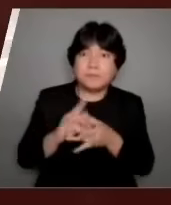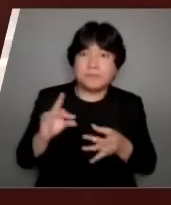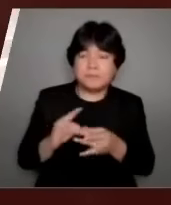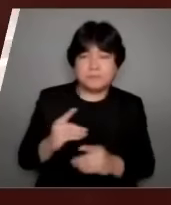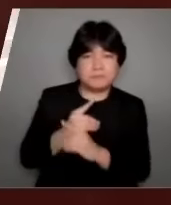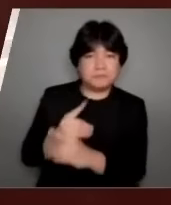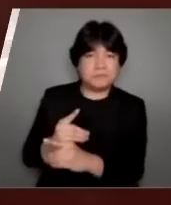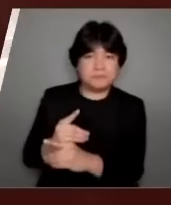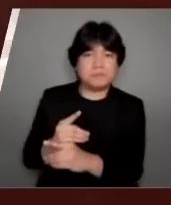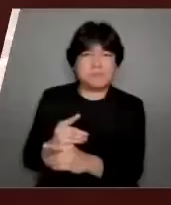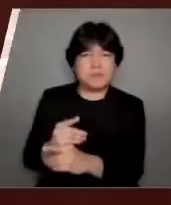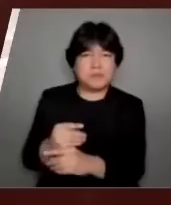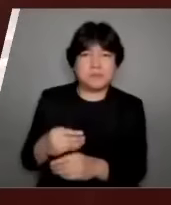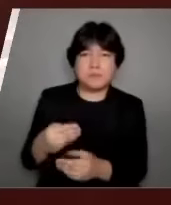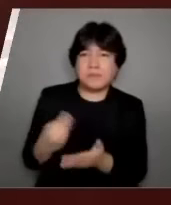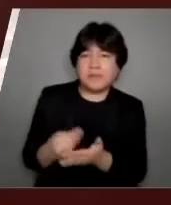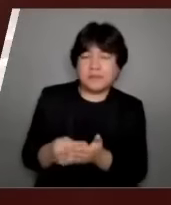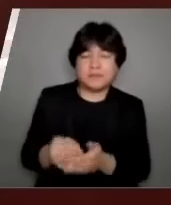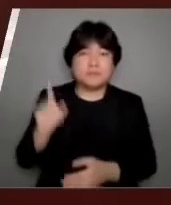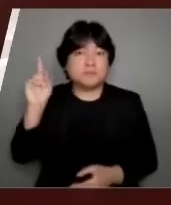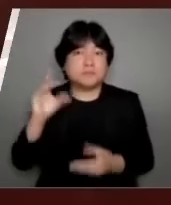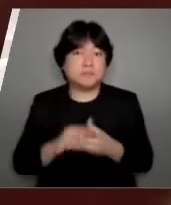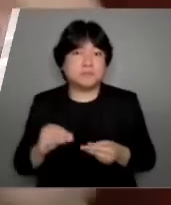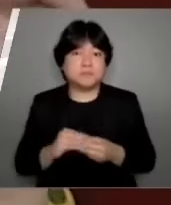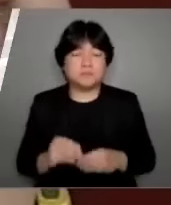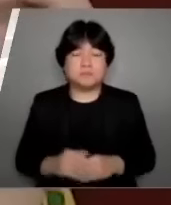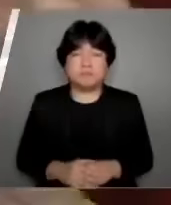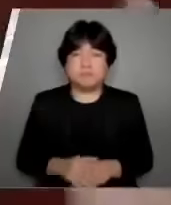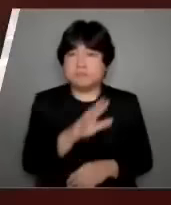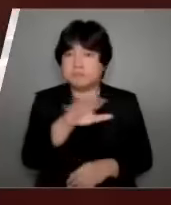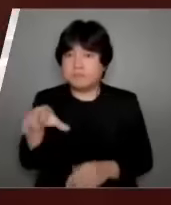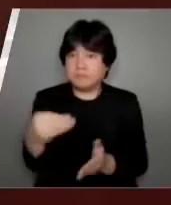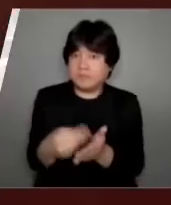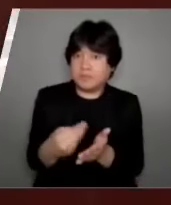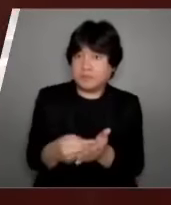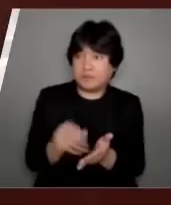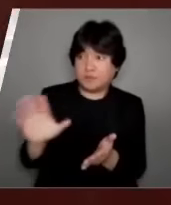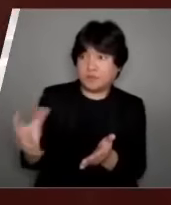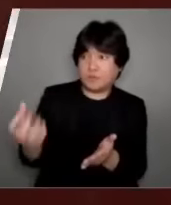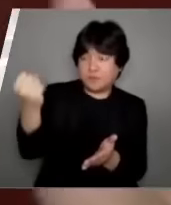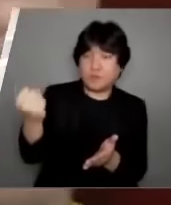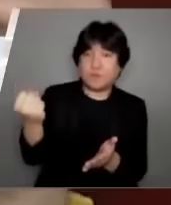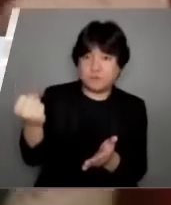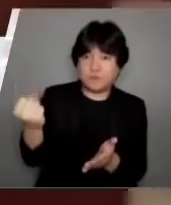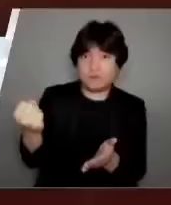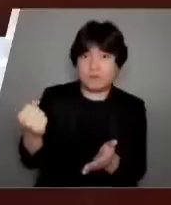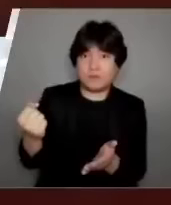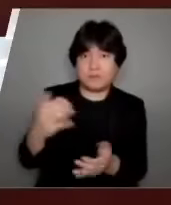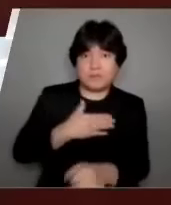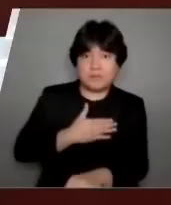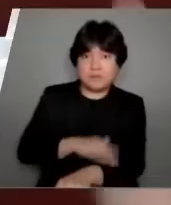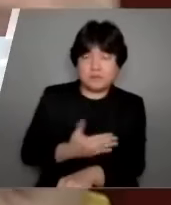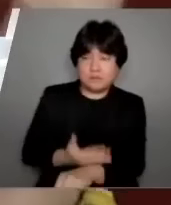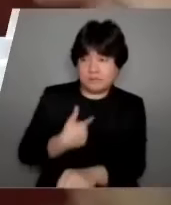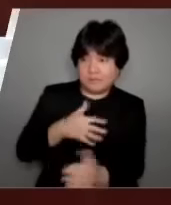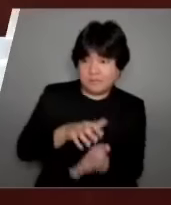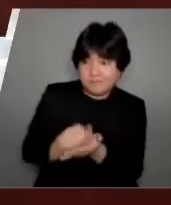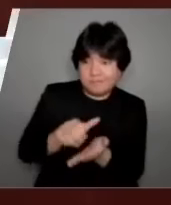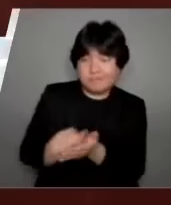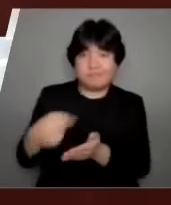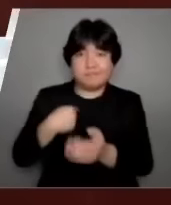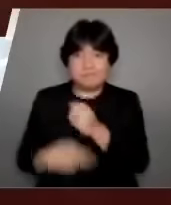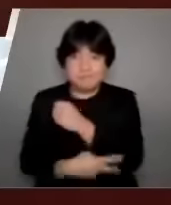pera. Yung tungkol sa pera nga na ninakaw ko, nilustay,